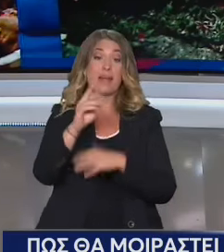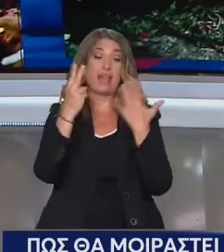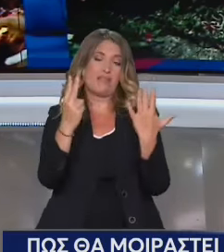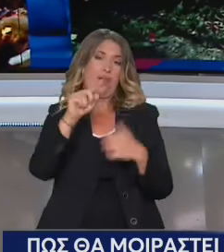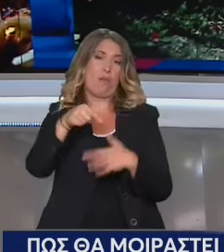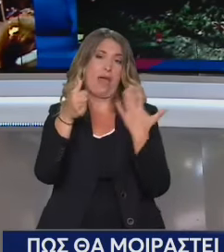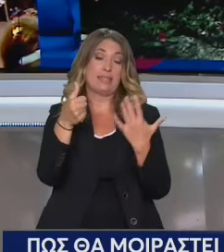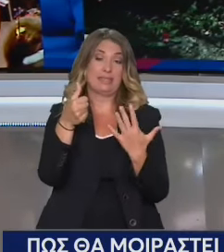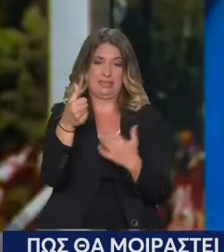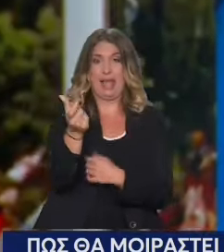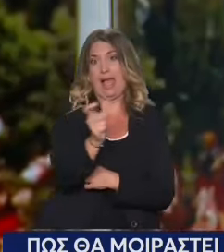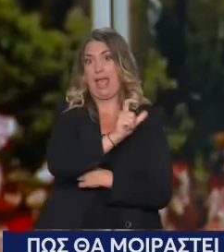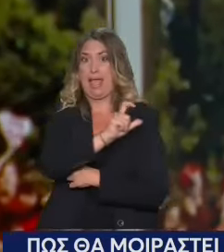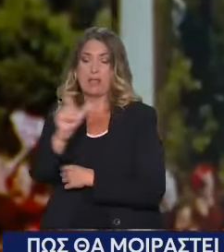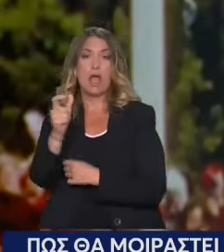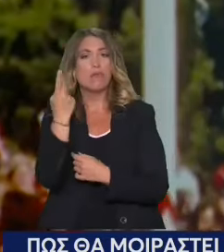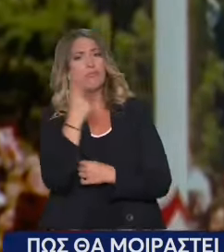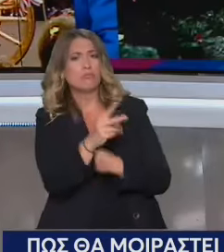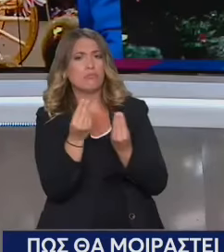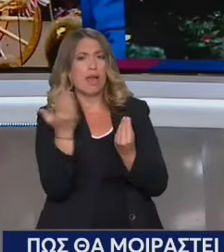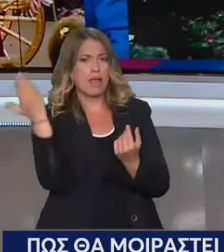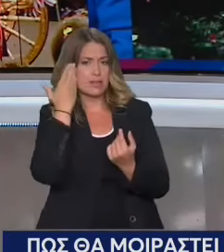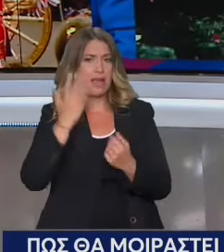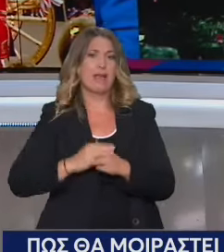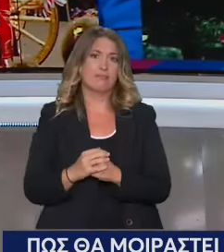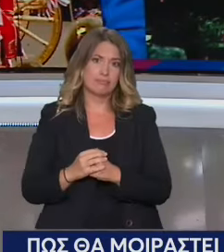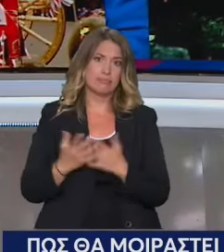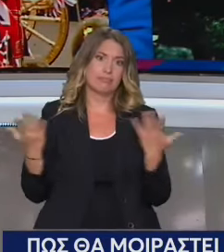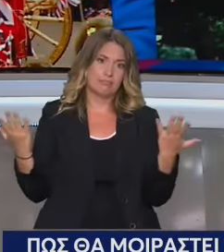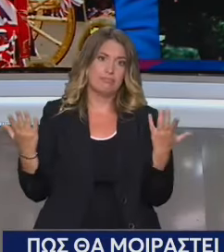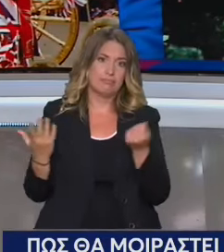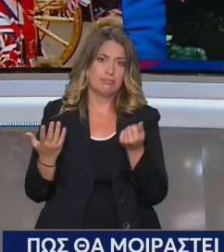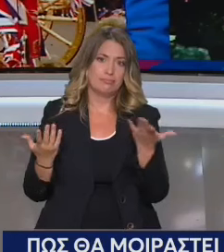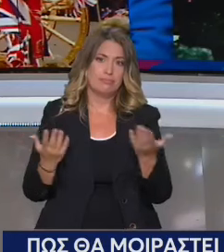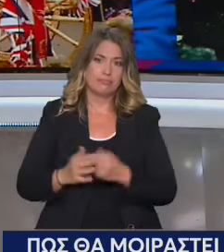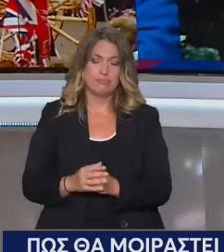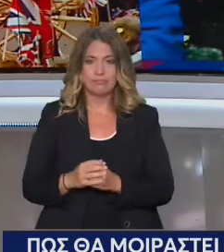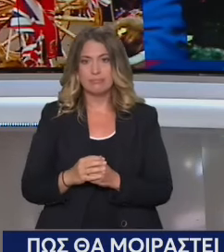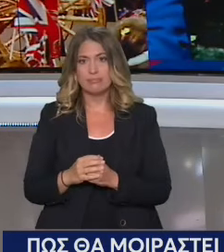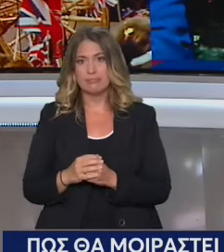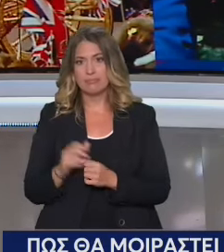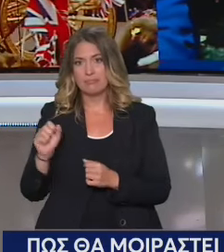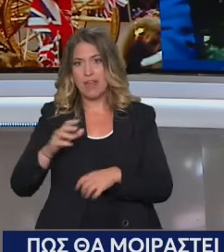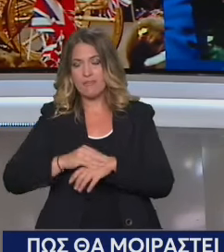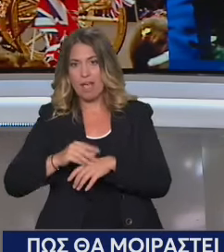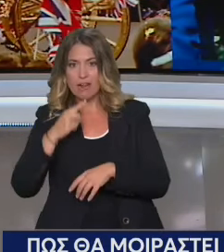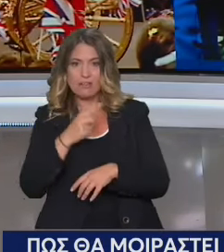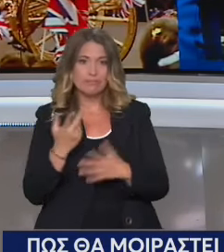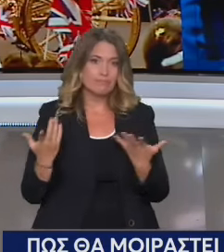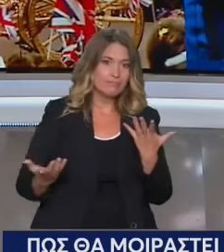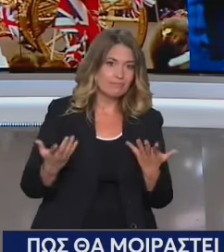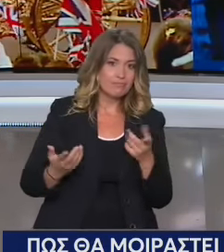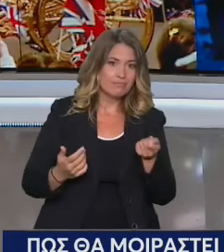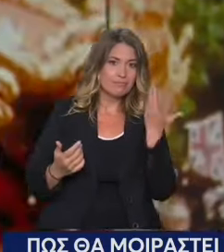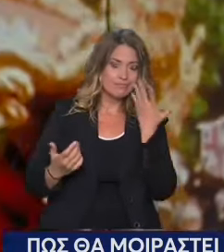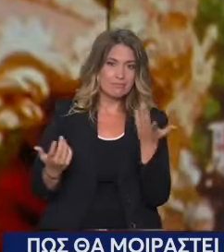εκατομμύρια η αξία. Τα κοσμήματα του στέμματος βέβαια εντάξει είναι ανήκει το ποσό, αλλά προφανώς αυτό είναι. Ανήκουν